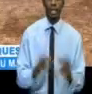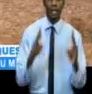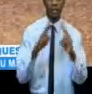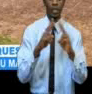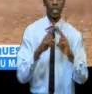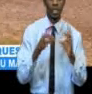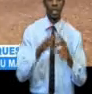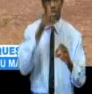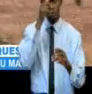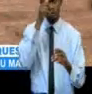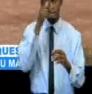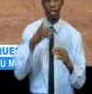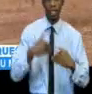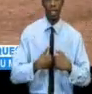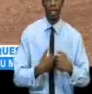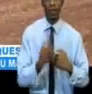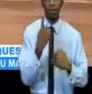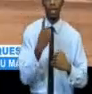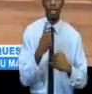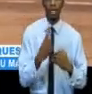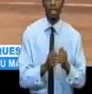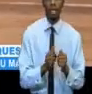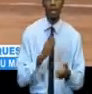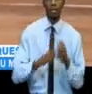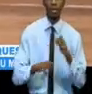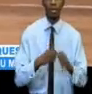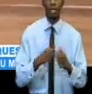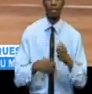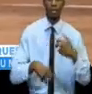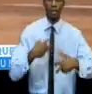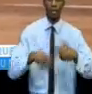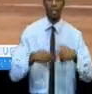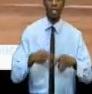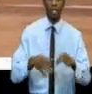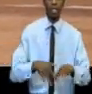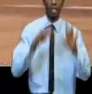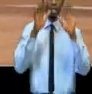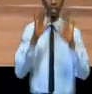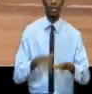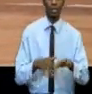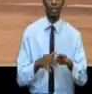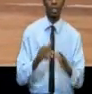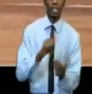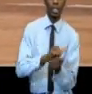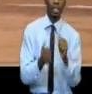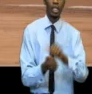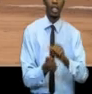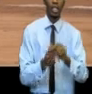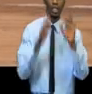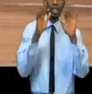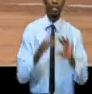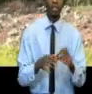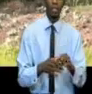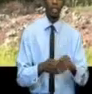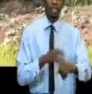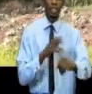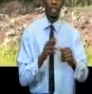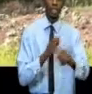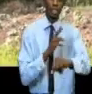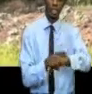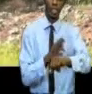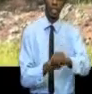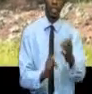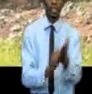climatiques observées depuis quelques années à l'échelle mondiale. Dans la capitale du cuivre et sa périphérie, la rareté de